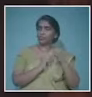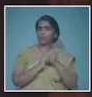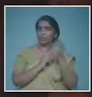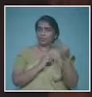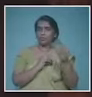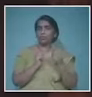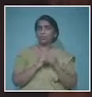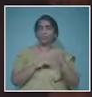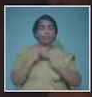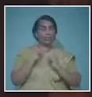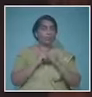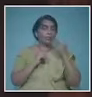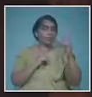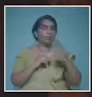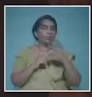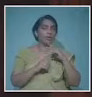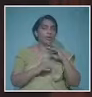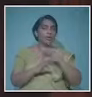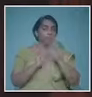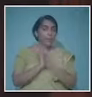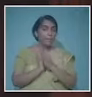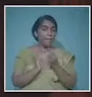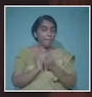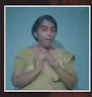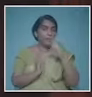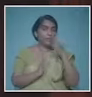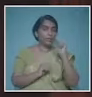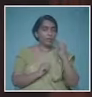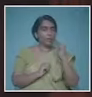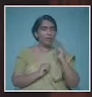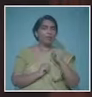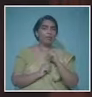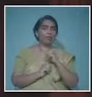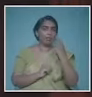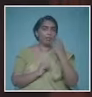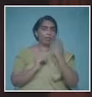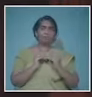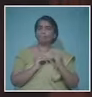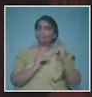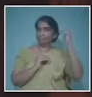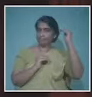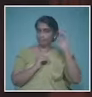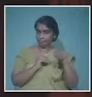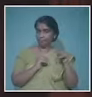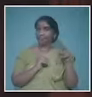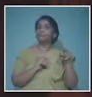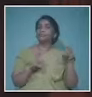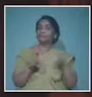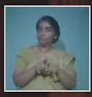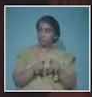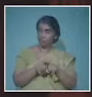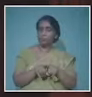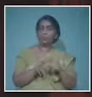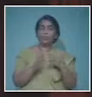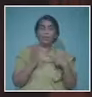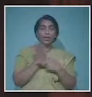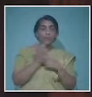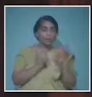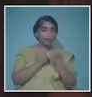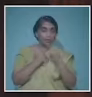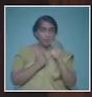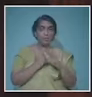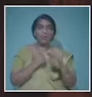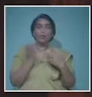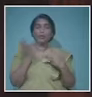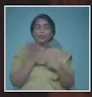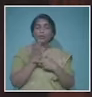sandaha katitu karana api idiriyedi thiyena pratipadana anuwa 550000 dakwa wedi karanna katitu karana. E wagema thamai samurdhiya haraha thiyena ape